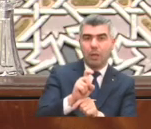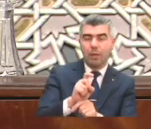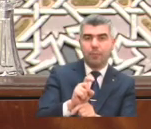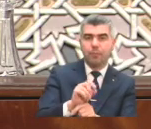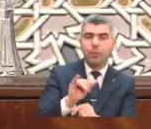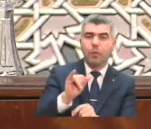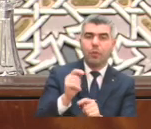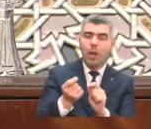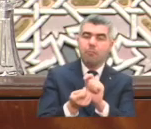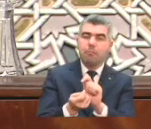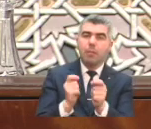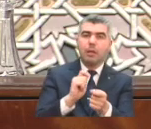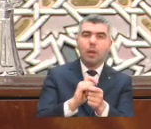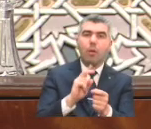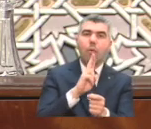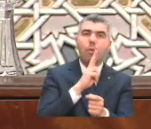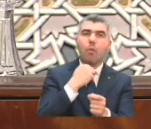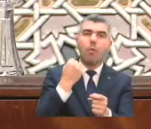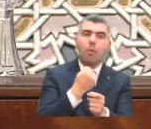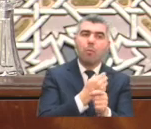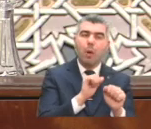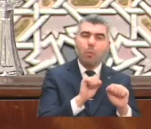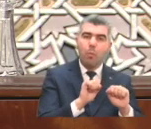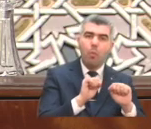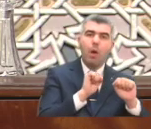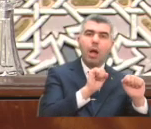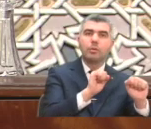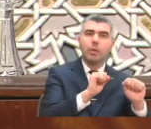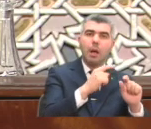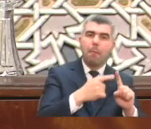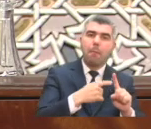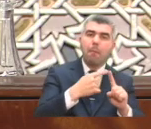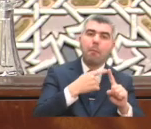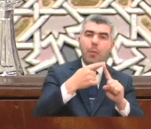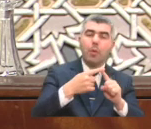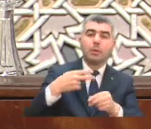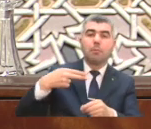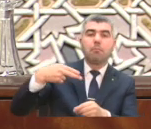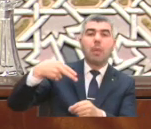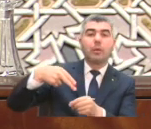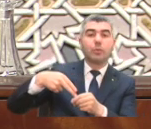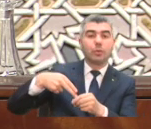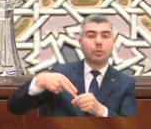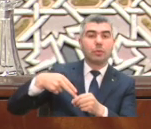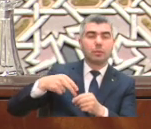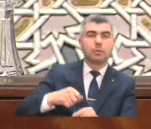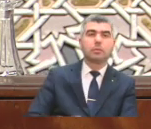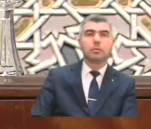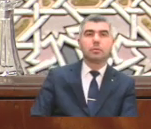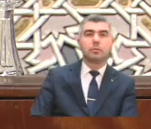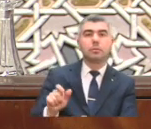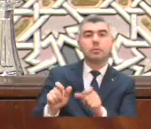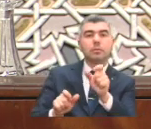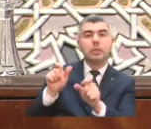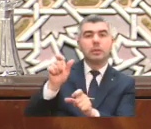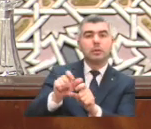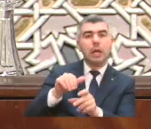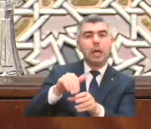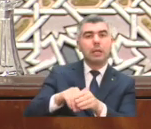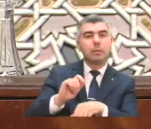البدائل الحكومية الممكنة لمواجهة ارتفاع أسعار المحروقات للسيدات والسادة النواب المحترمين من الفريق